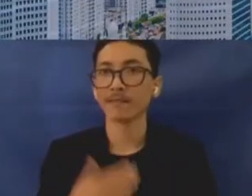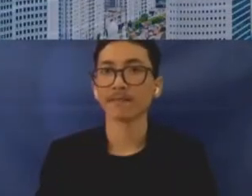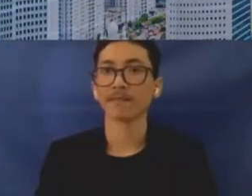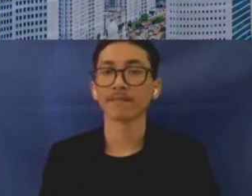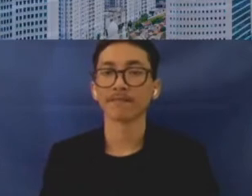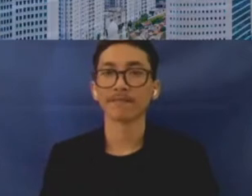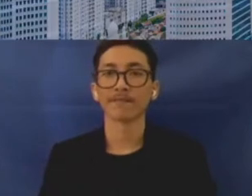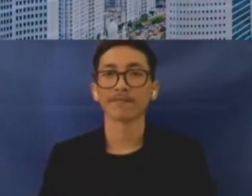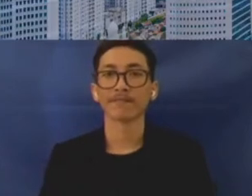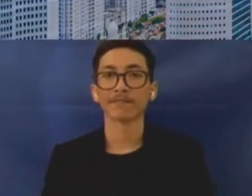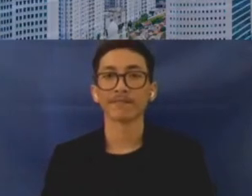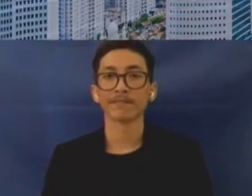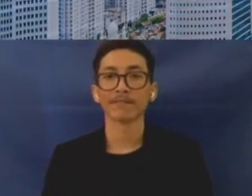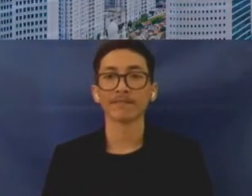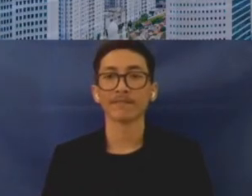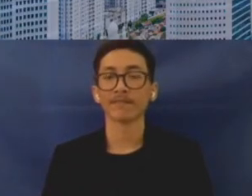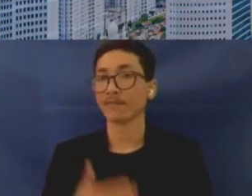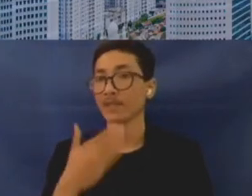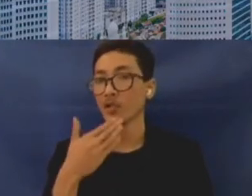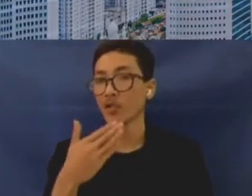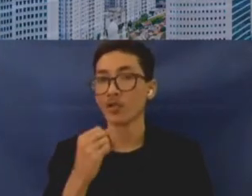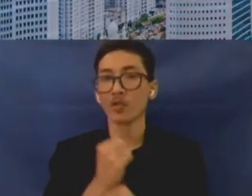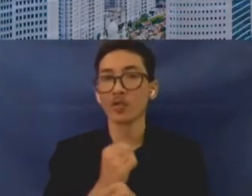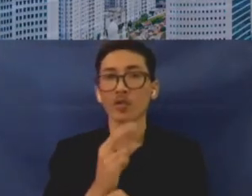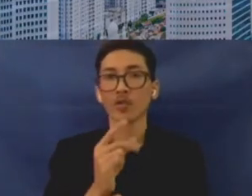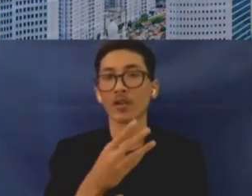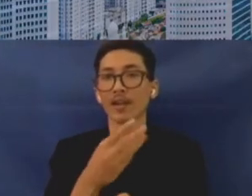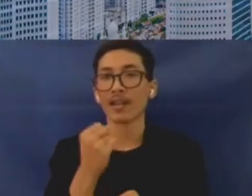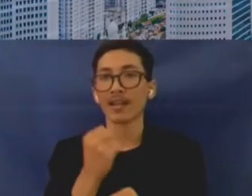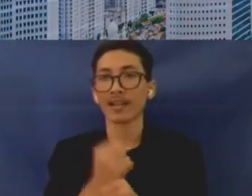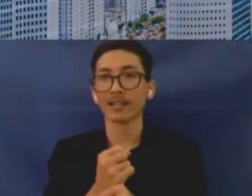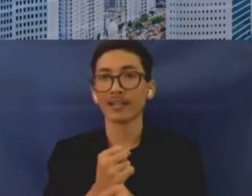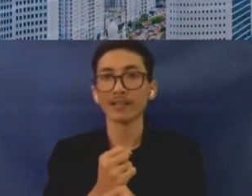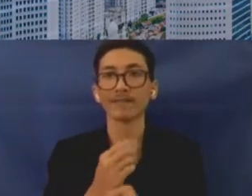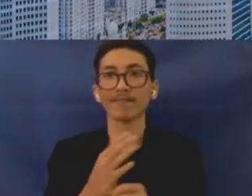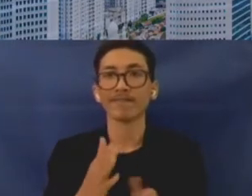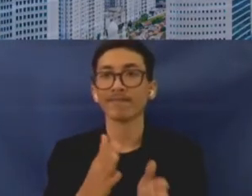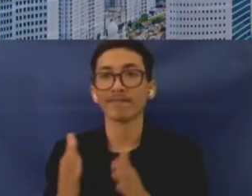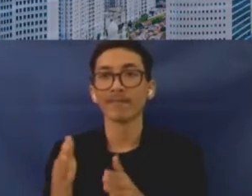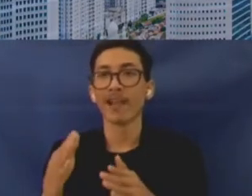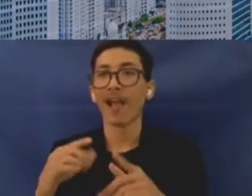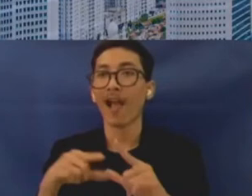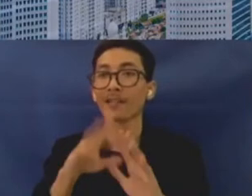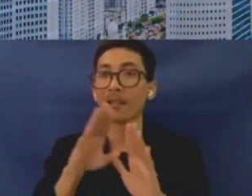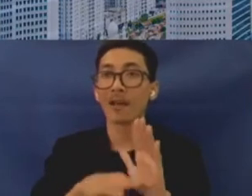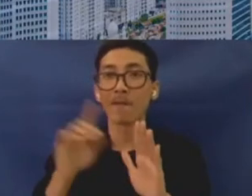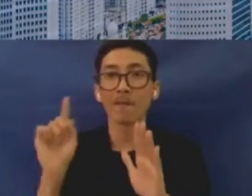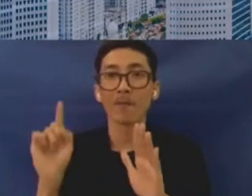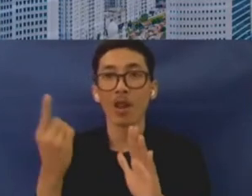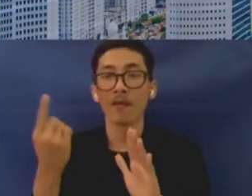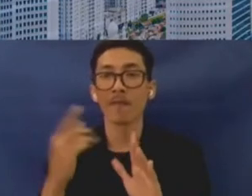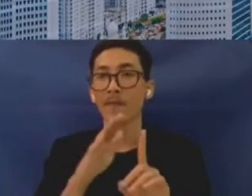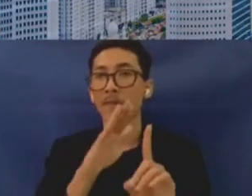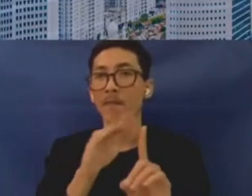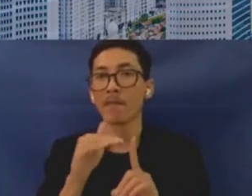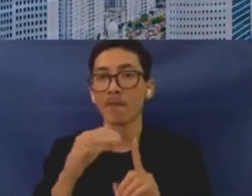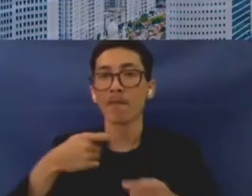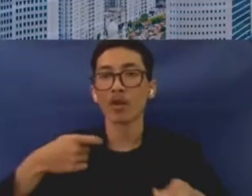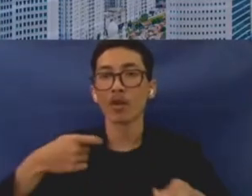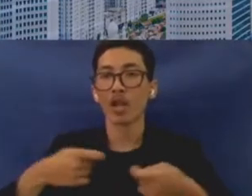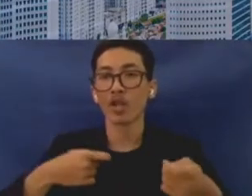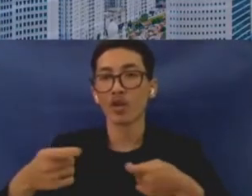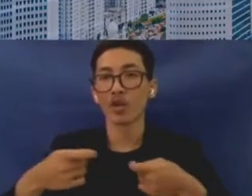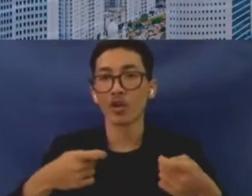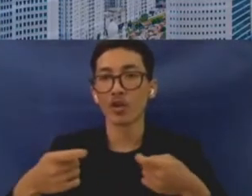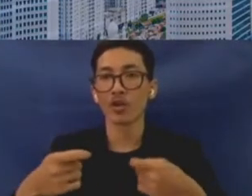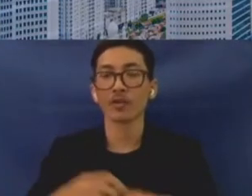Thank you, Pak Greg, for the warm welcome. And now, let's just start the event. I'd like to invite our moderator for today. Please